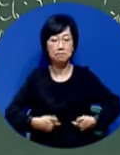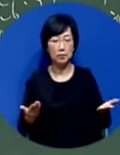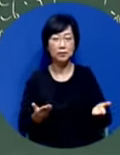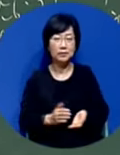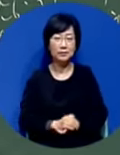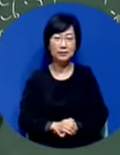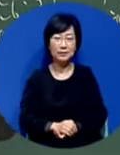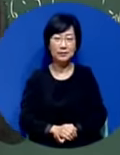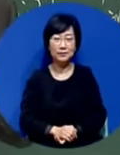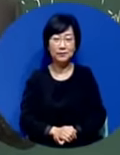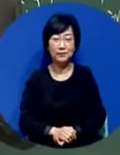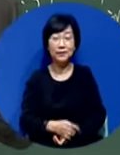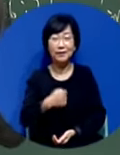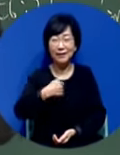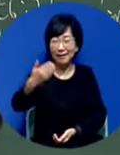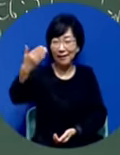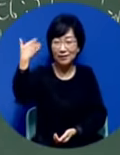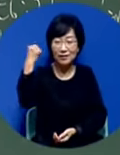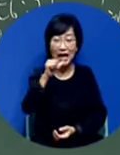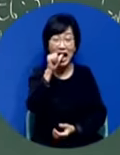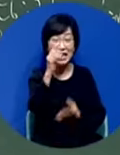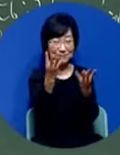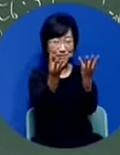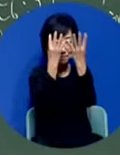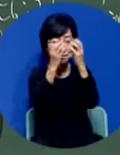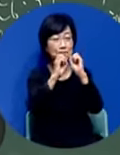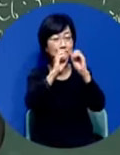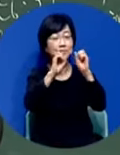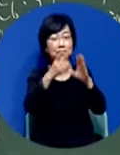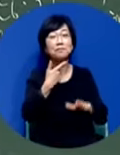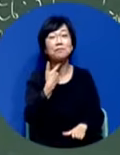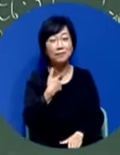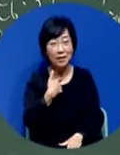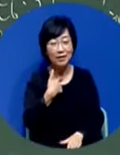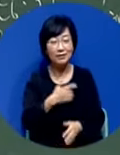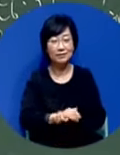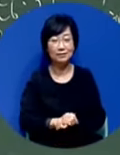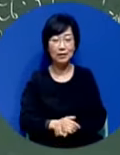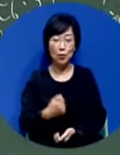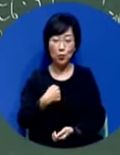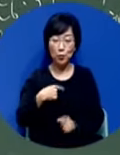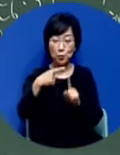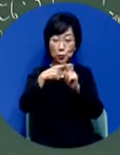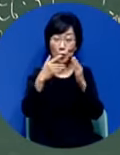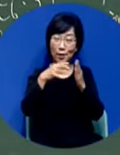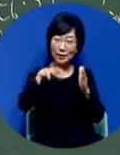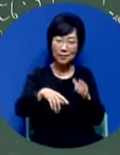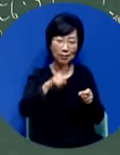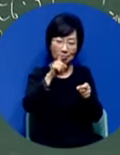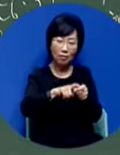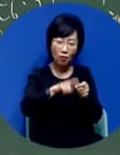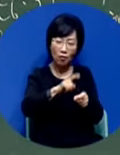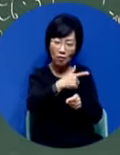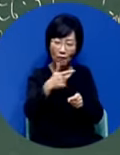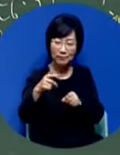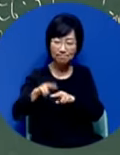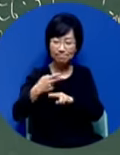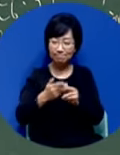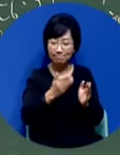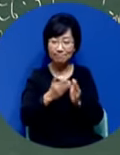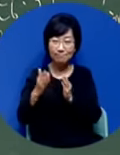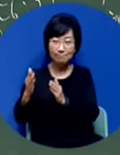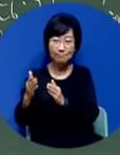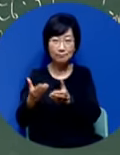所以我们大家传道的时候一点都不要灰心。 전 옛날에 교도소 전도라고 하는데요, 우리 교회에서 떡하고 뭐 이런 거 해가는데